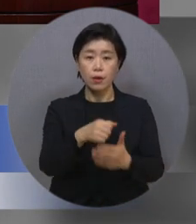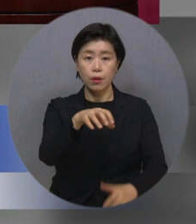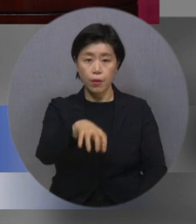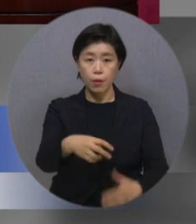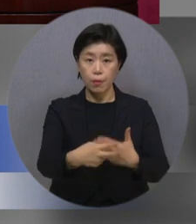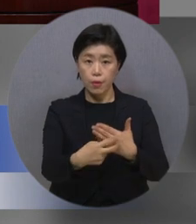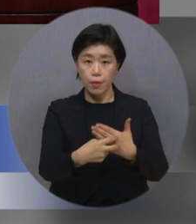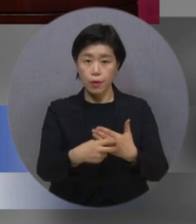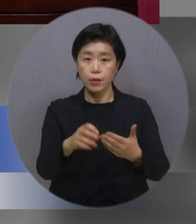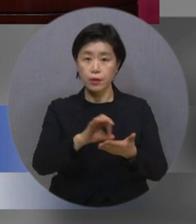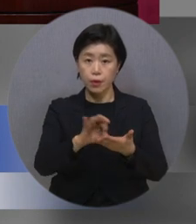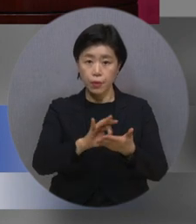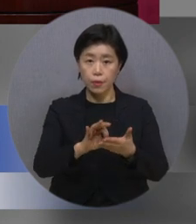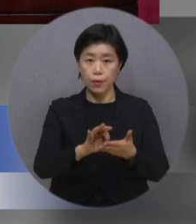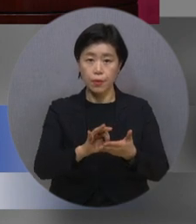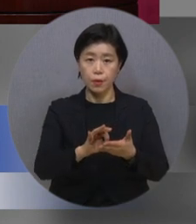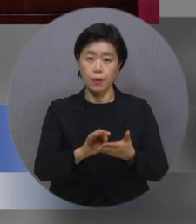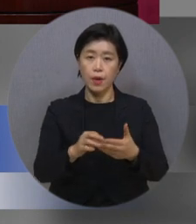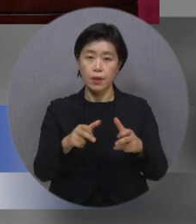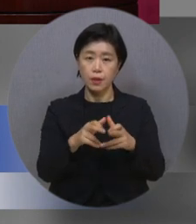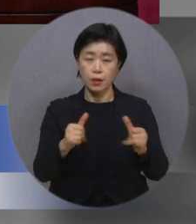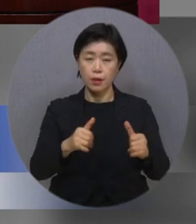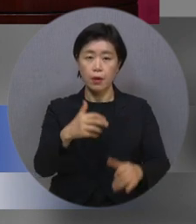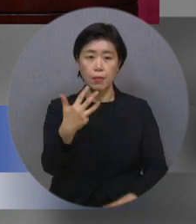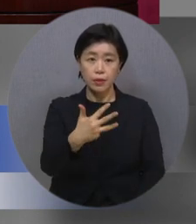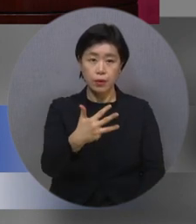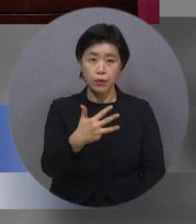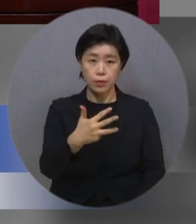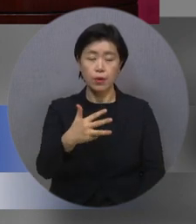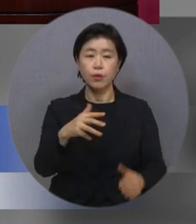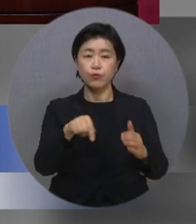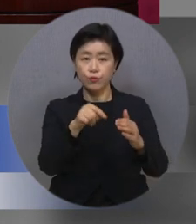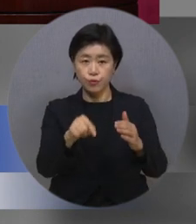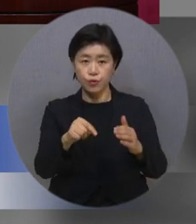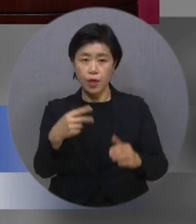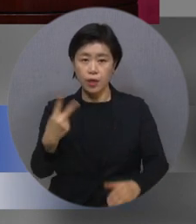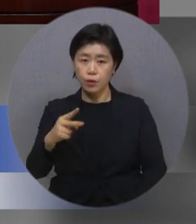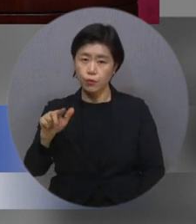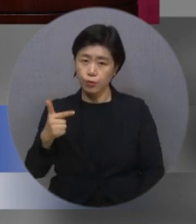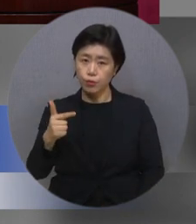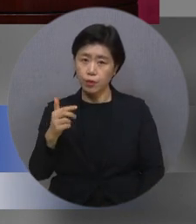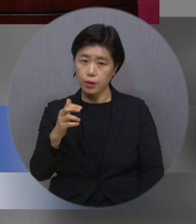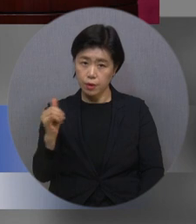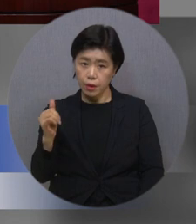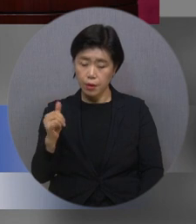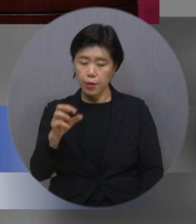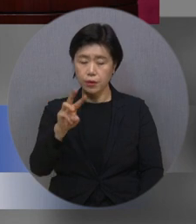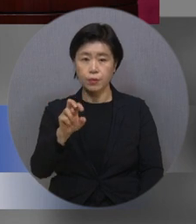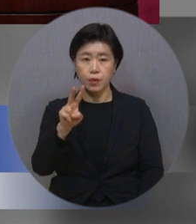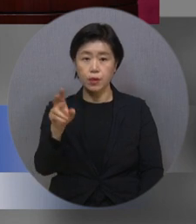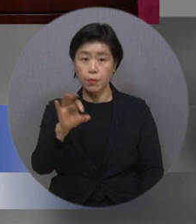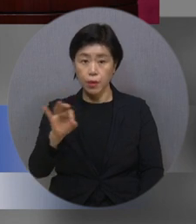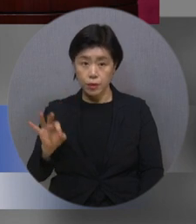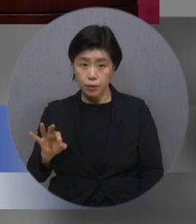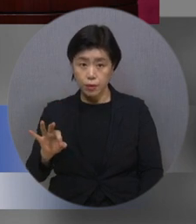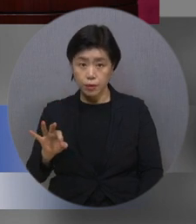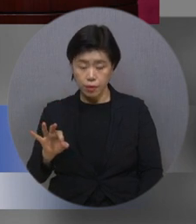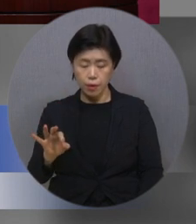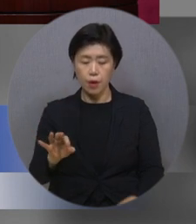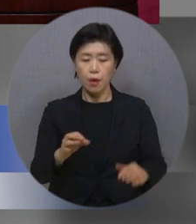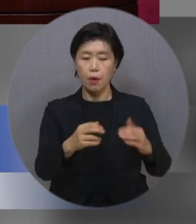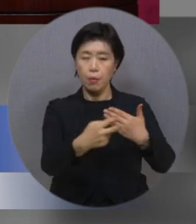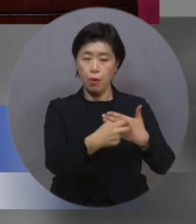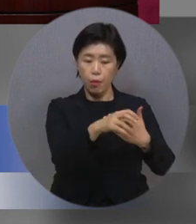발달장애인 8,200여 명 중 2600여 명 약 32%가 거주지가 아닌 타시도까지